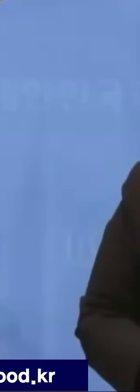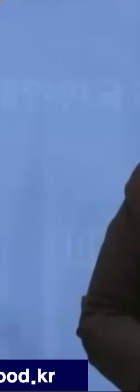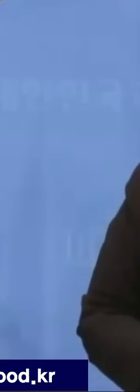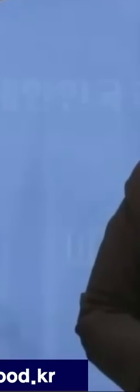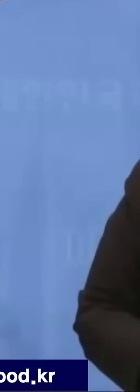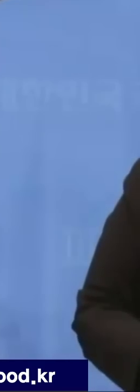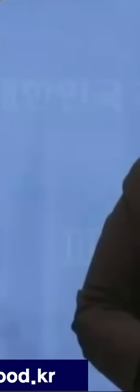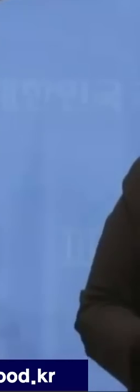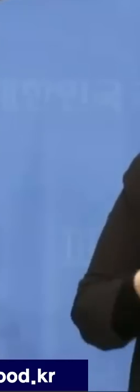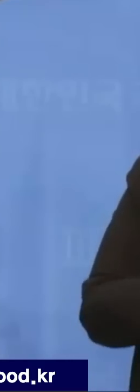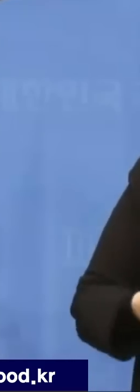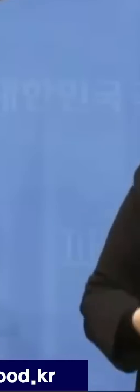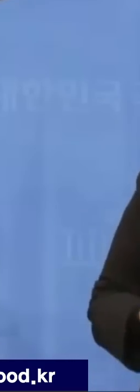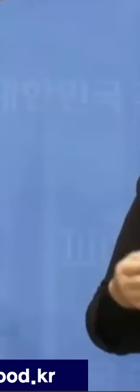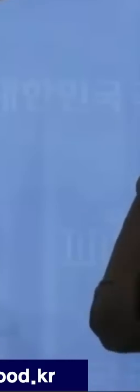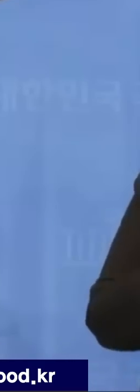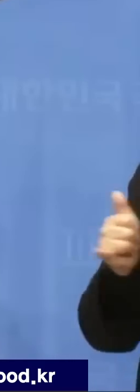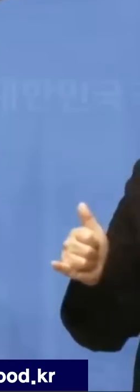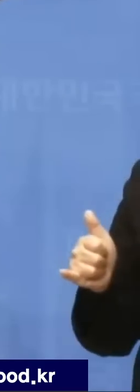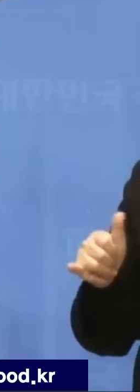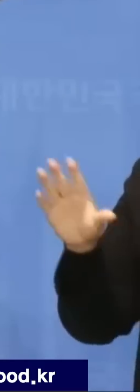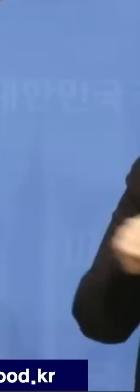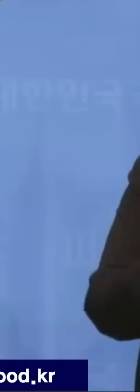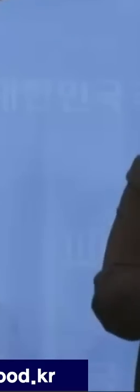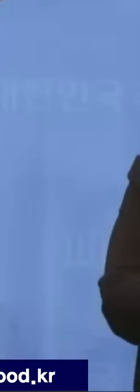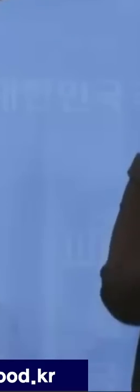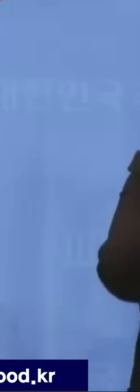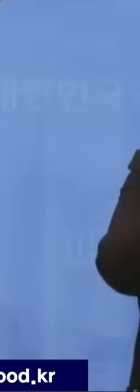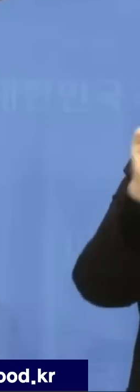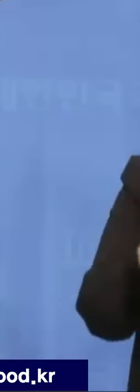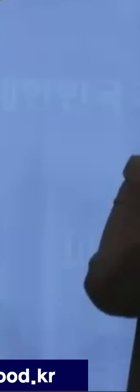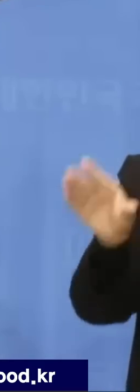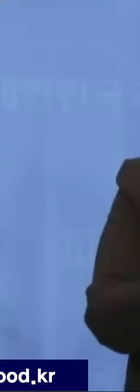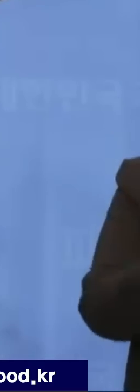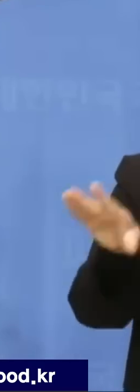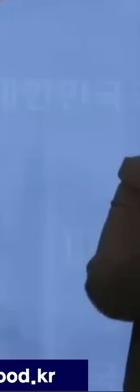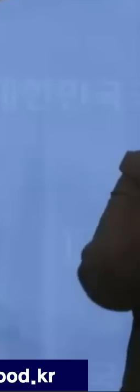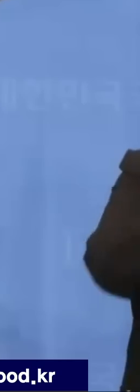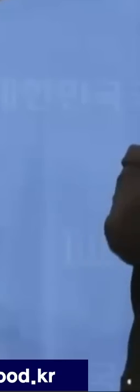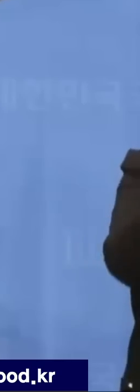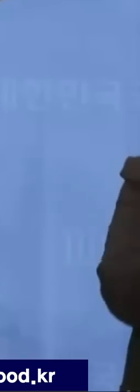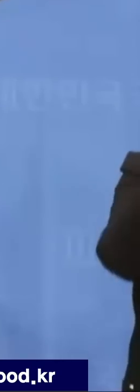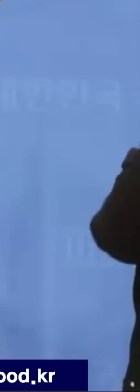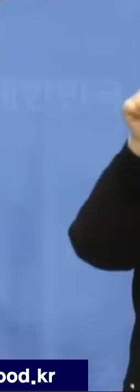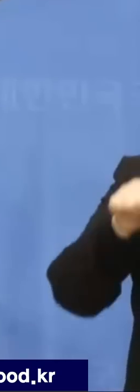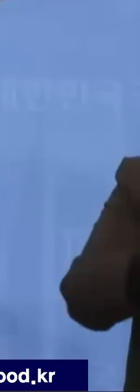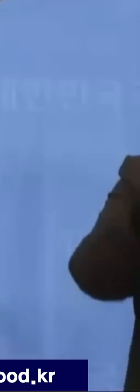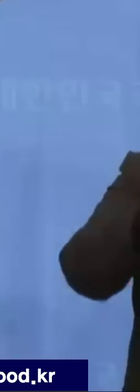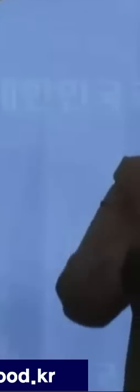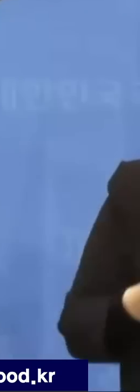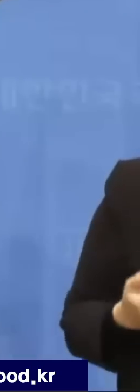실무자이십니다. 그래서 두 분, 사무국장께서, 안병영 사무국장님께서 성명서를 낭독하도록